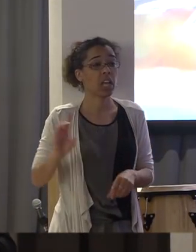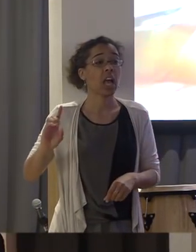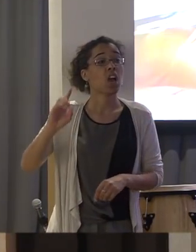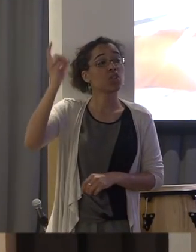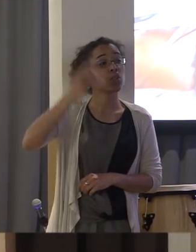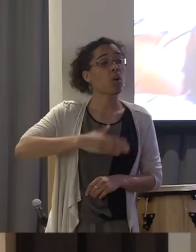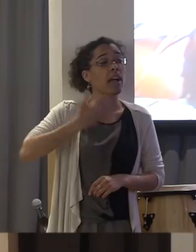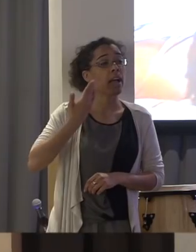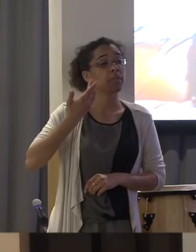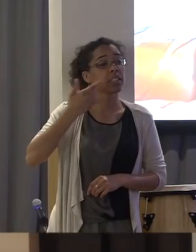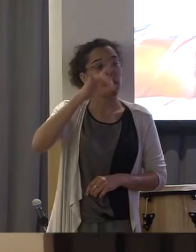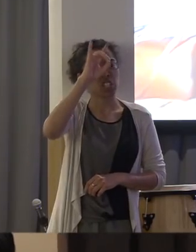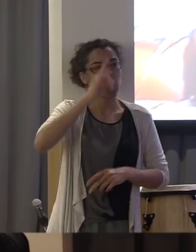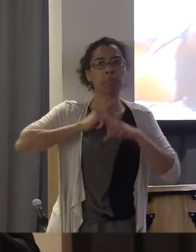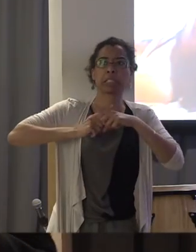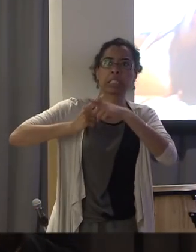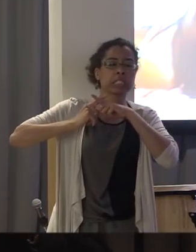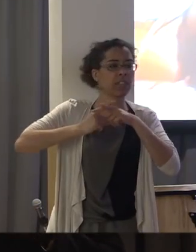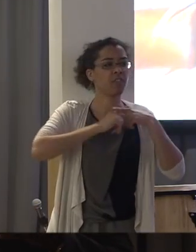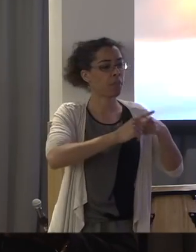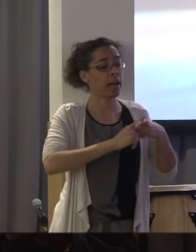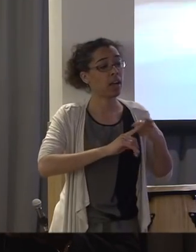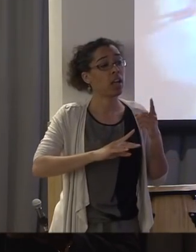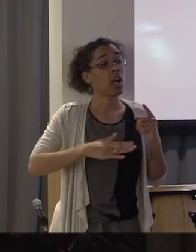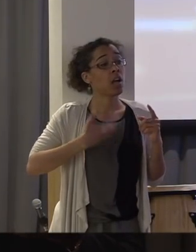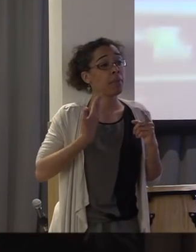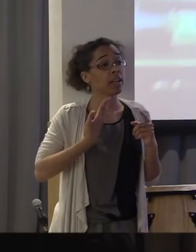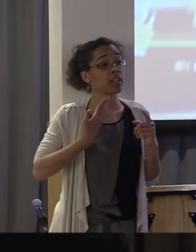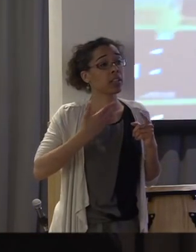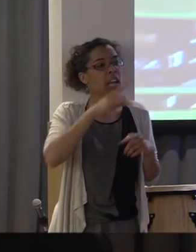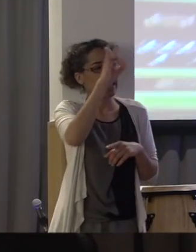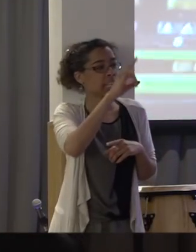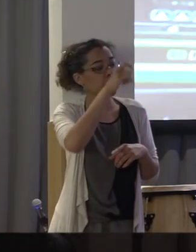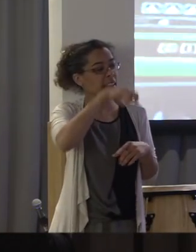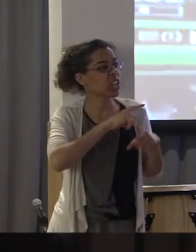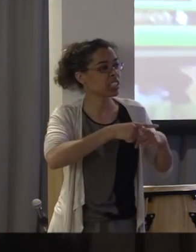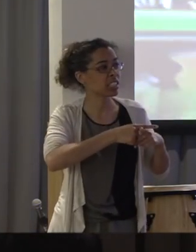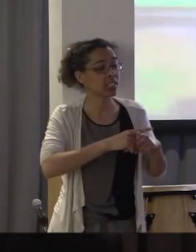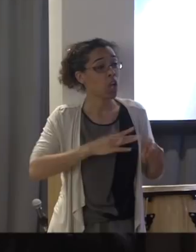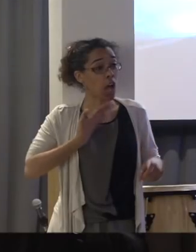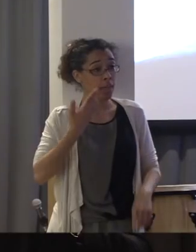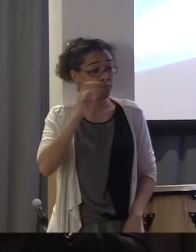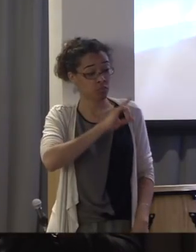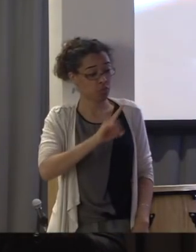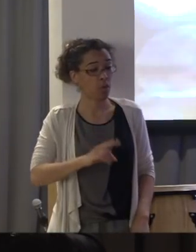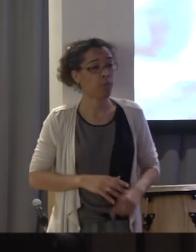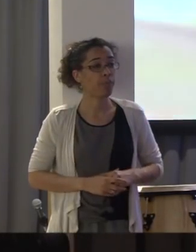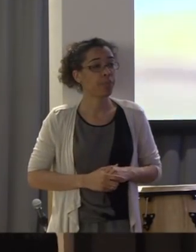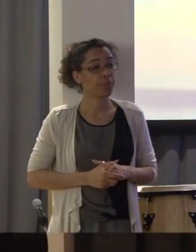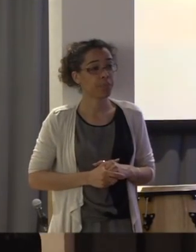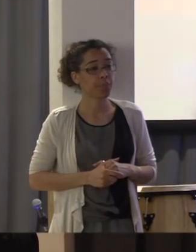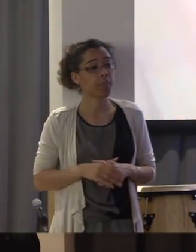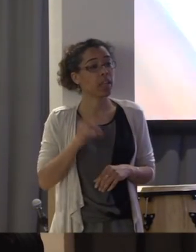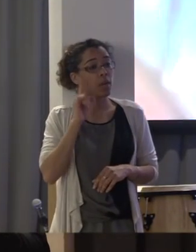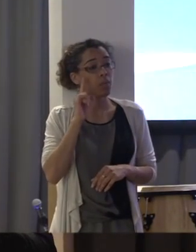négocie pas avec le diable. Dis à ton voisin, Dieu aime celui qui ne négocie pas avec le diable. Alléluia. Parce